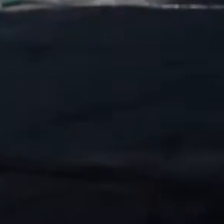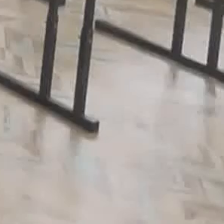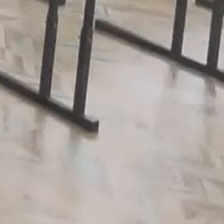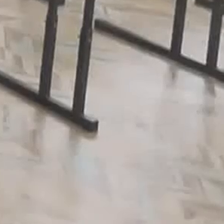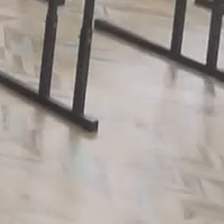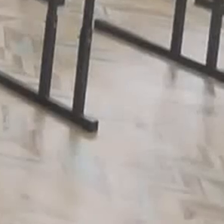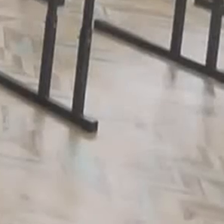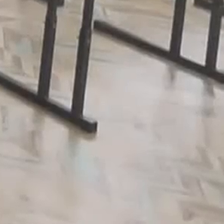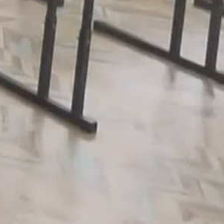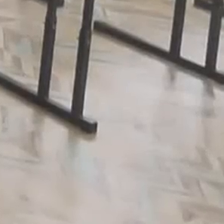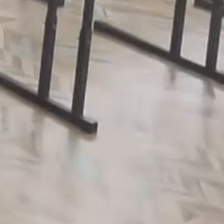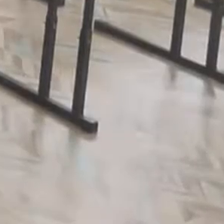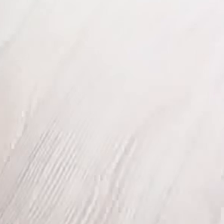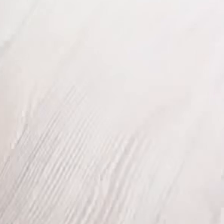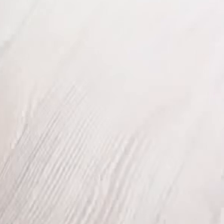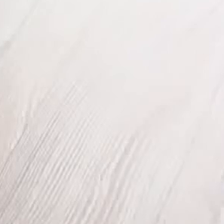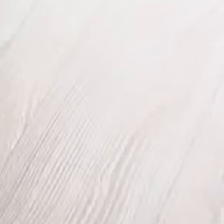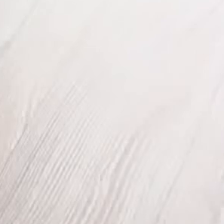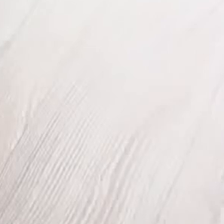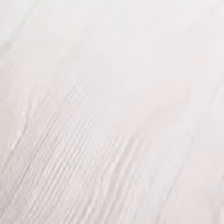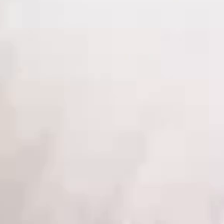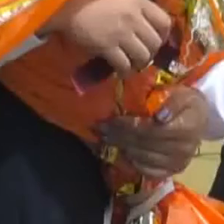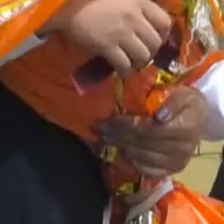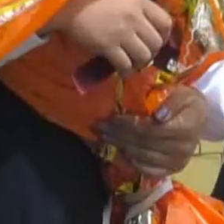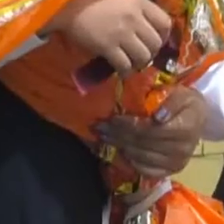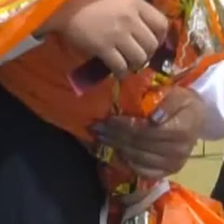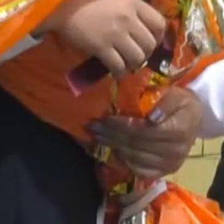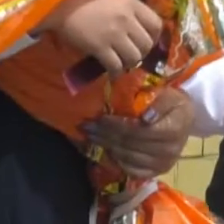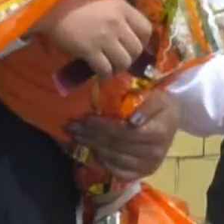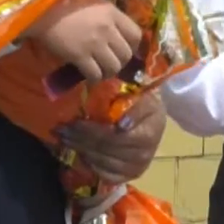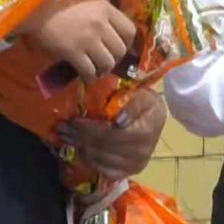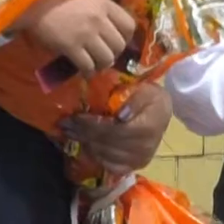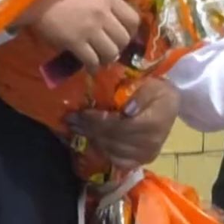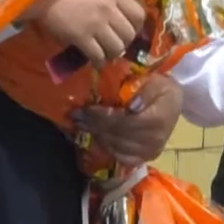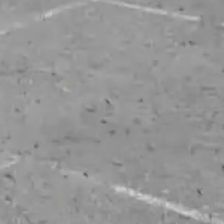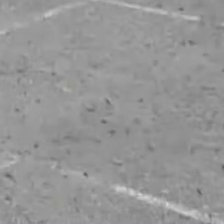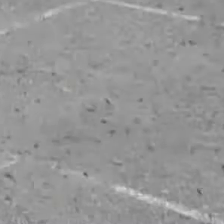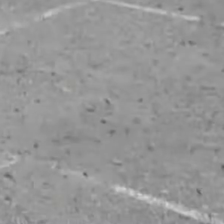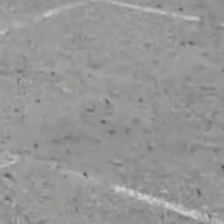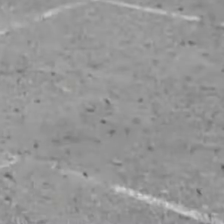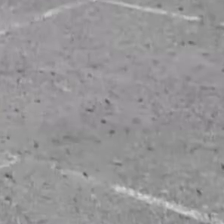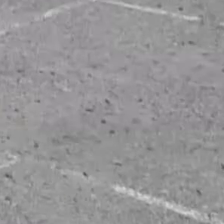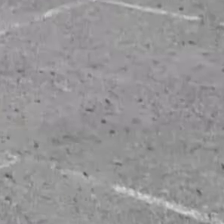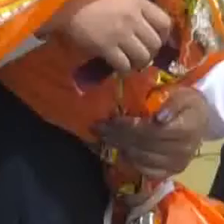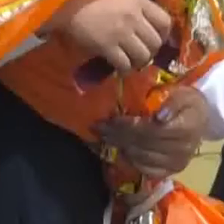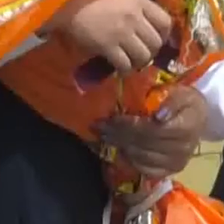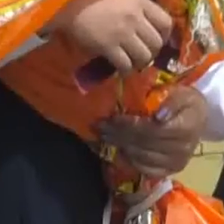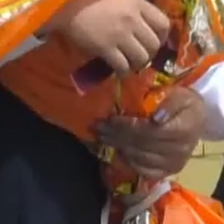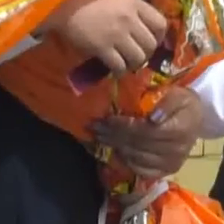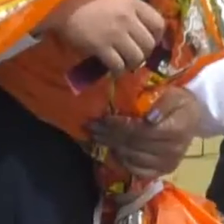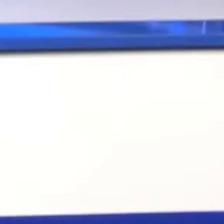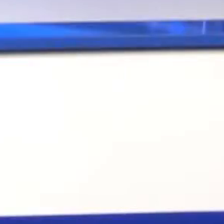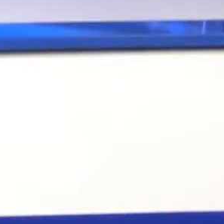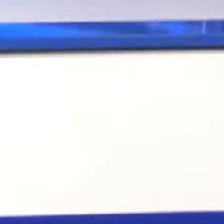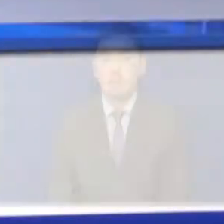Последний звонок в школах в этом году прозвучит только для выпускников. Торжественная линейка пройдет 4 июня под открытым небом и без гостей.